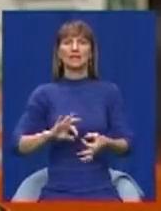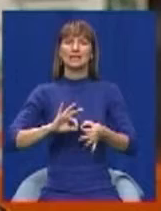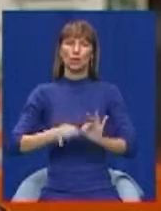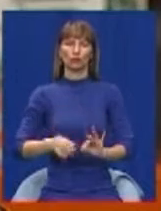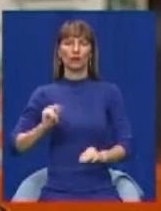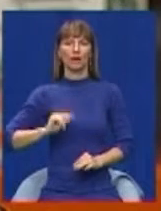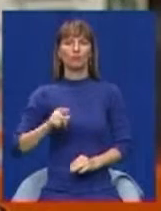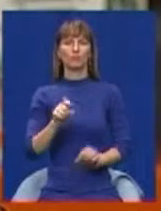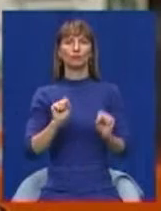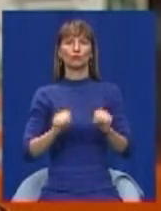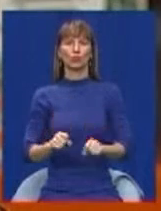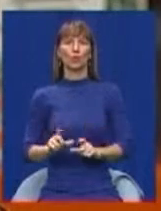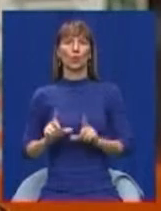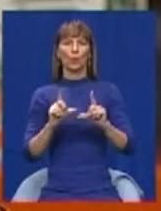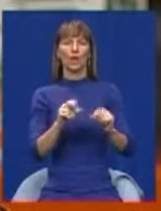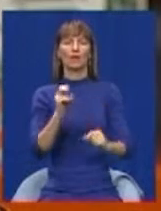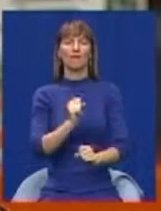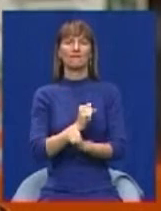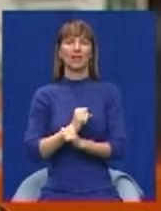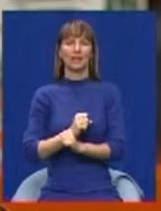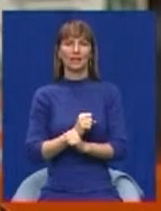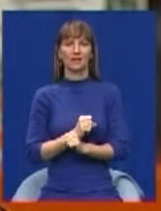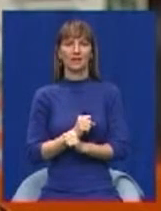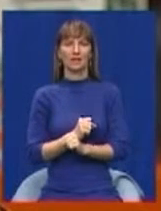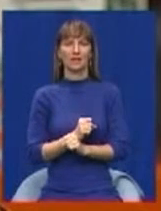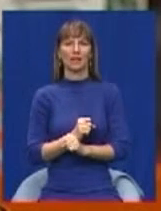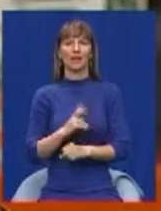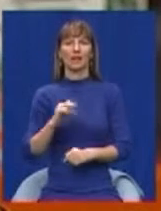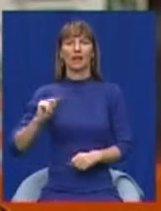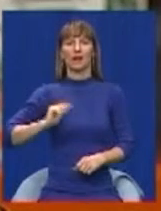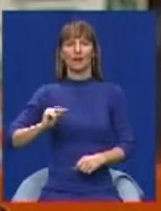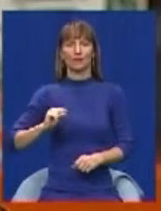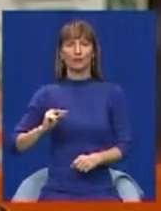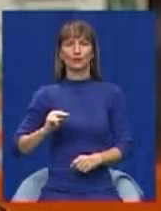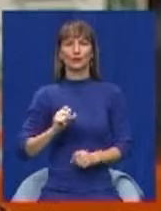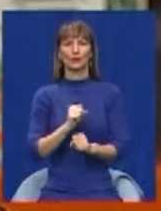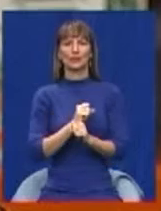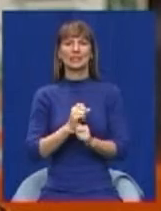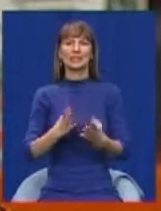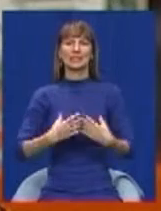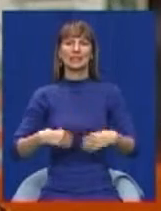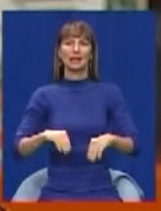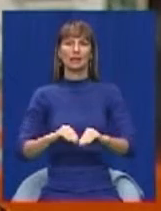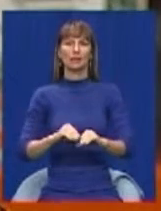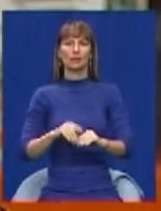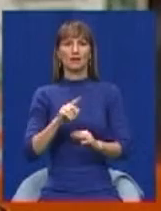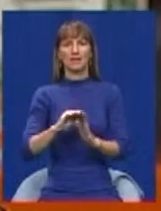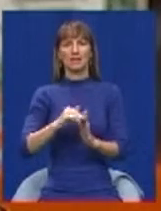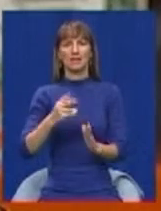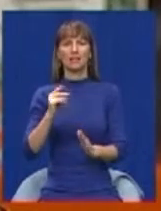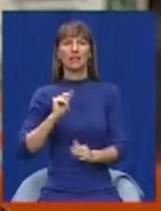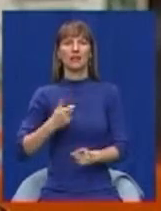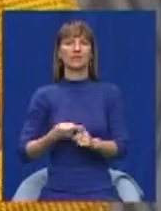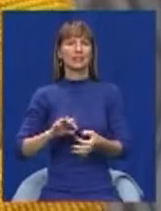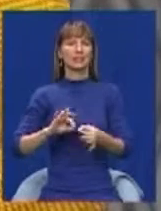робота. Ти можеш там поїхати на вихідних, ну, на роботу, а ти, наприклад, відпочиваєш зі своєю сім'єю, тут тебе викликають на роботу. Це